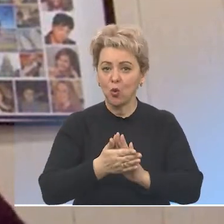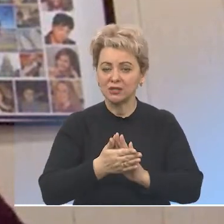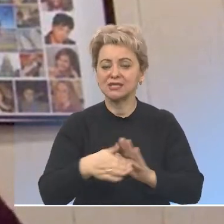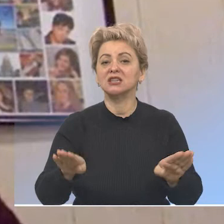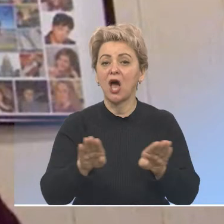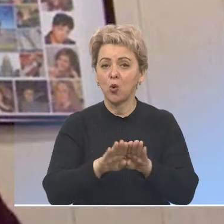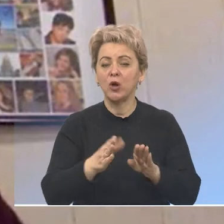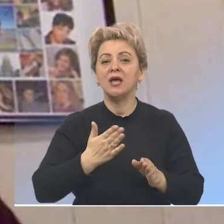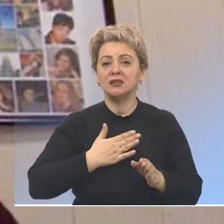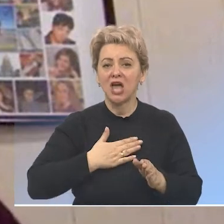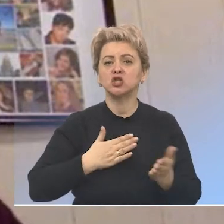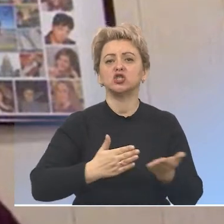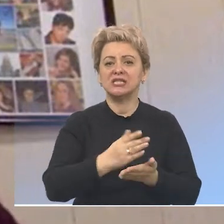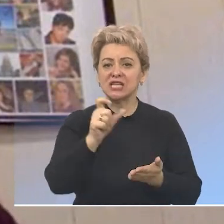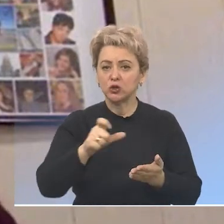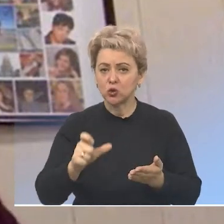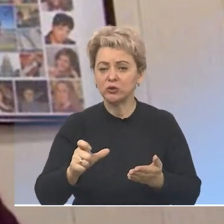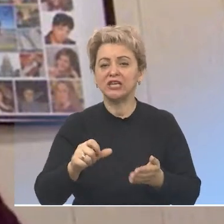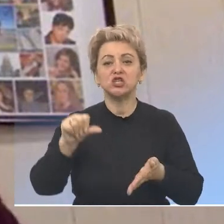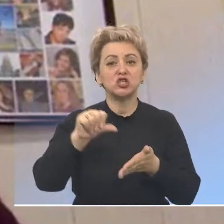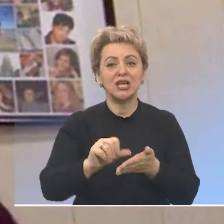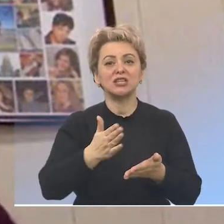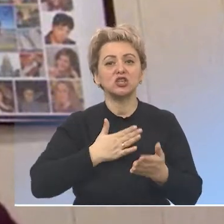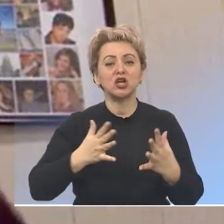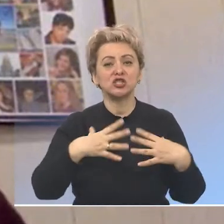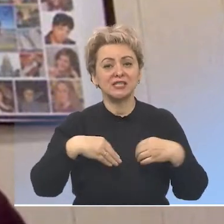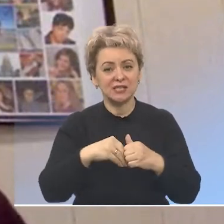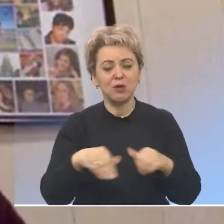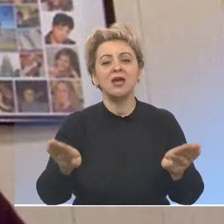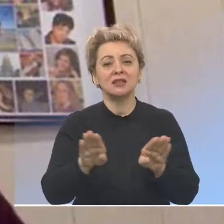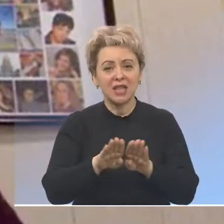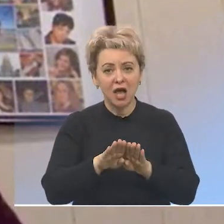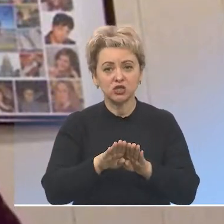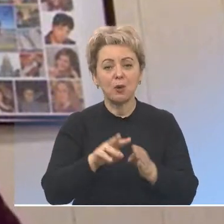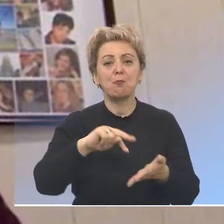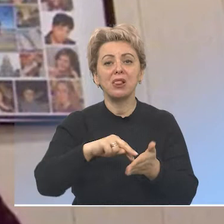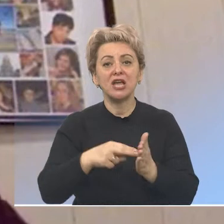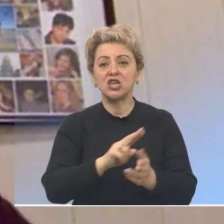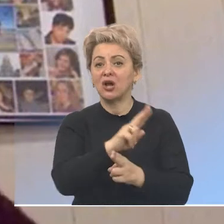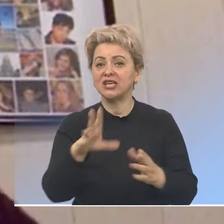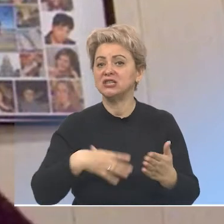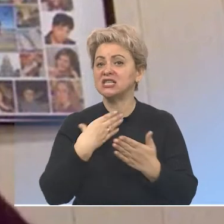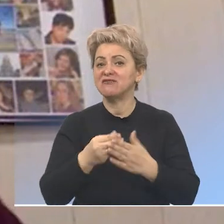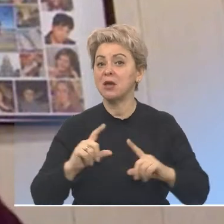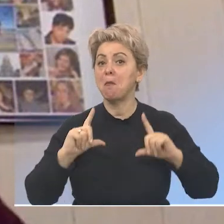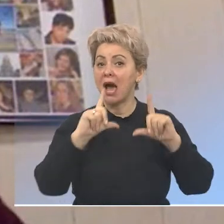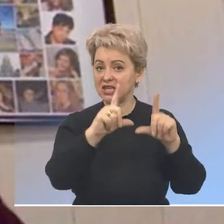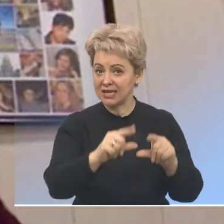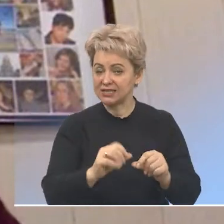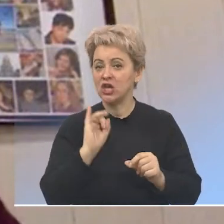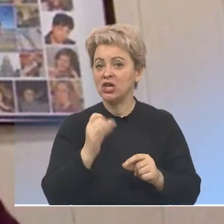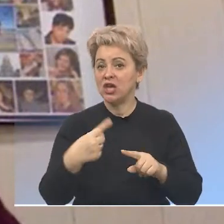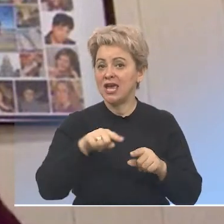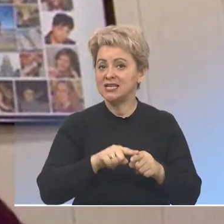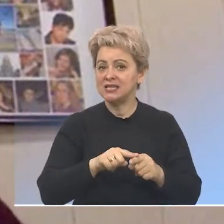ситуации в такой же. И мы, и наши сотрудники, и члены наших семей точно так же планировали какие-то свои поездки,